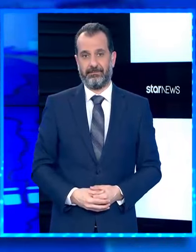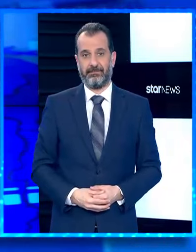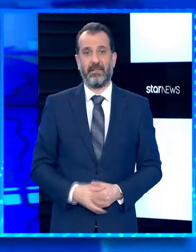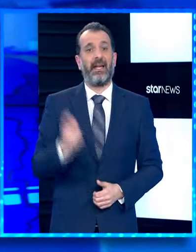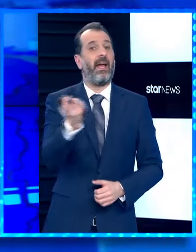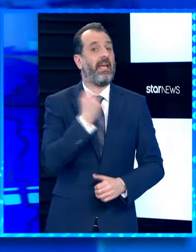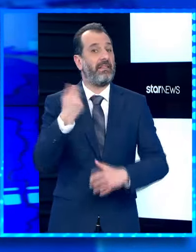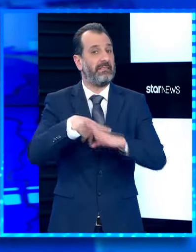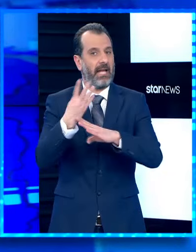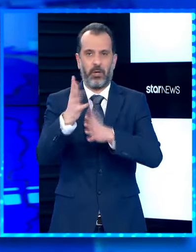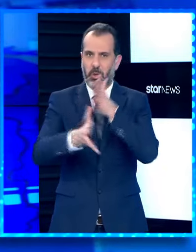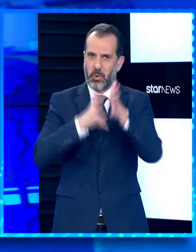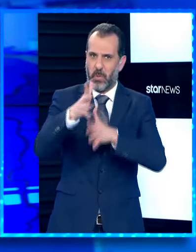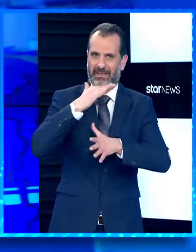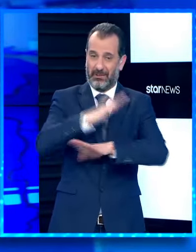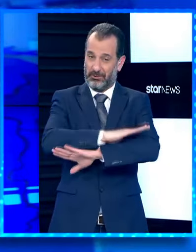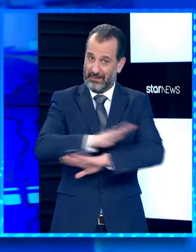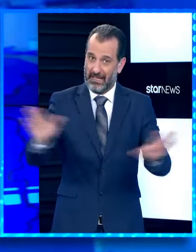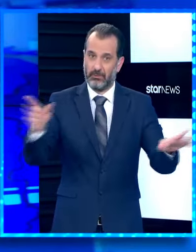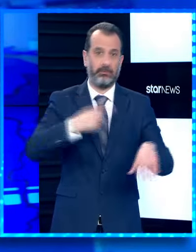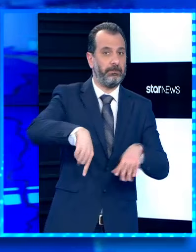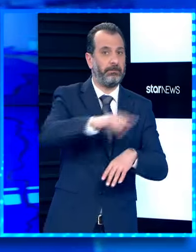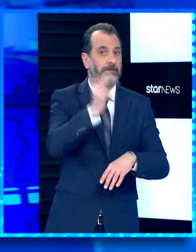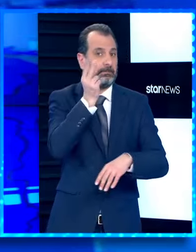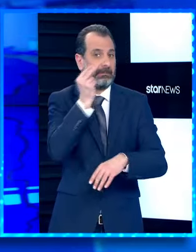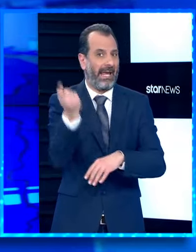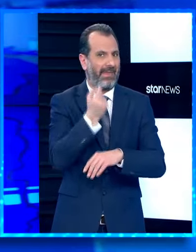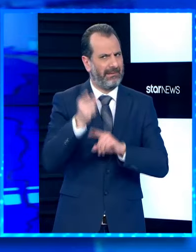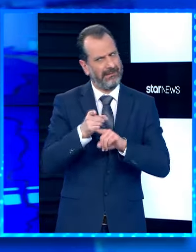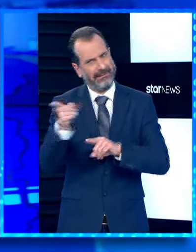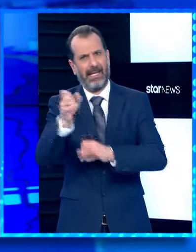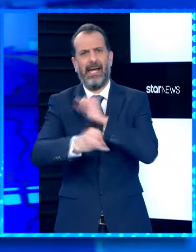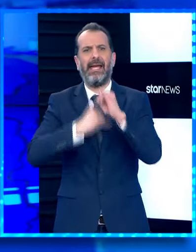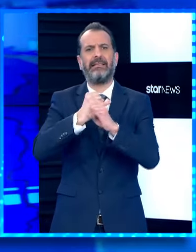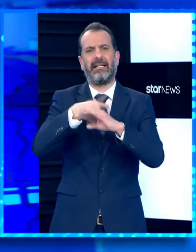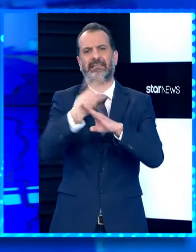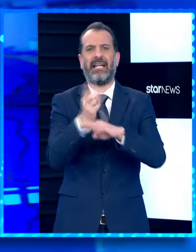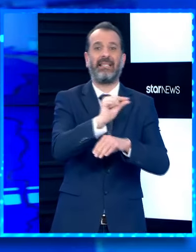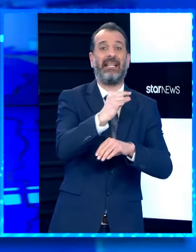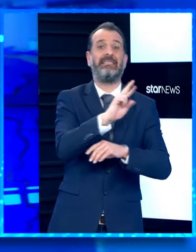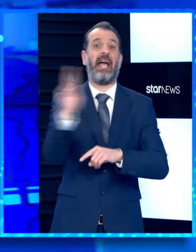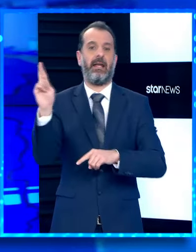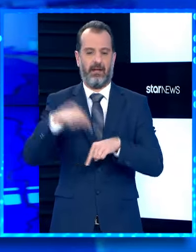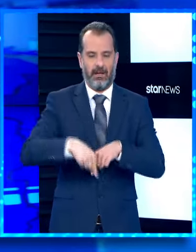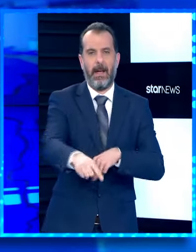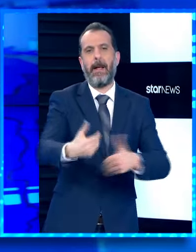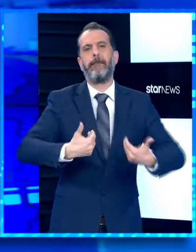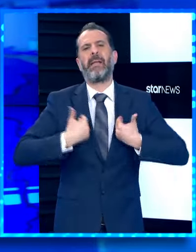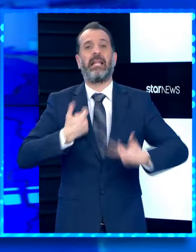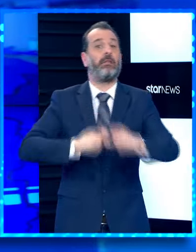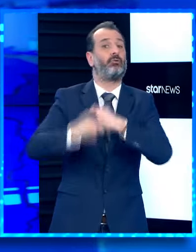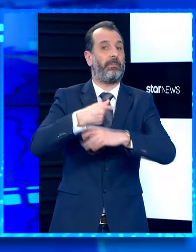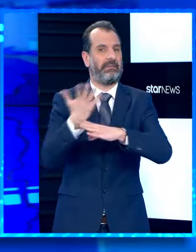Και εδώ ολοκληρώθηκε το δελτίο ειδήσεων του Star στην νοηματική γλώσσα. Εσείς για συνεχή ενημέρωση μπορείτε να επισκεφτείτε το star.gr. Ακολουθεί το Shopping